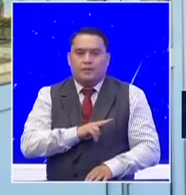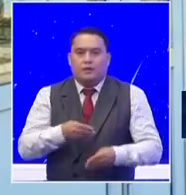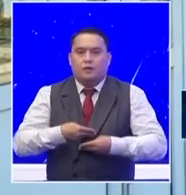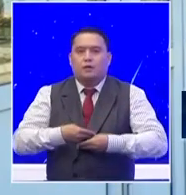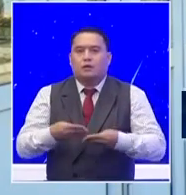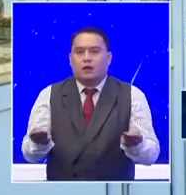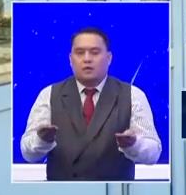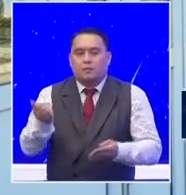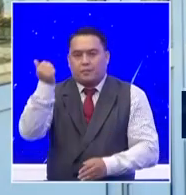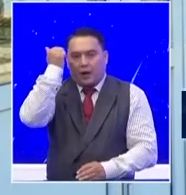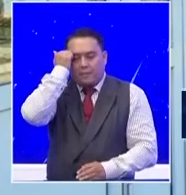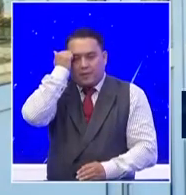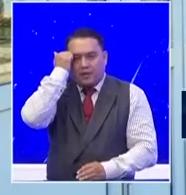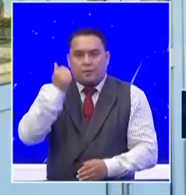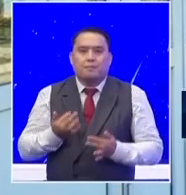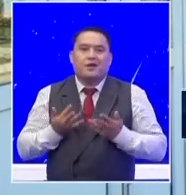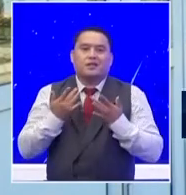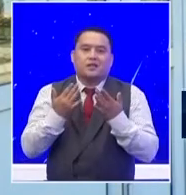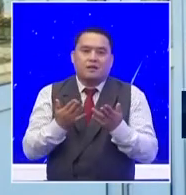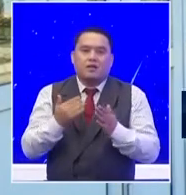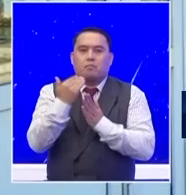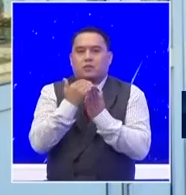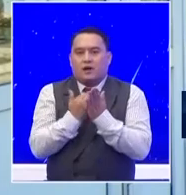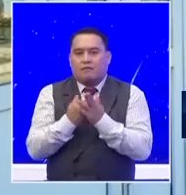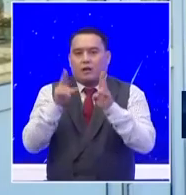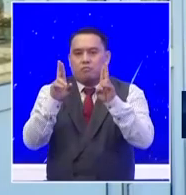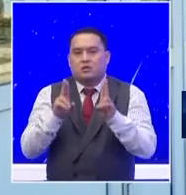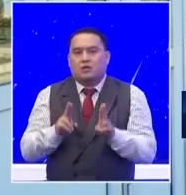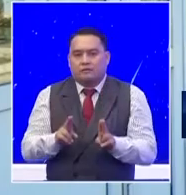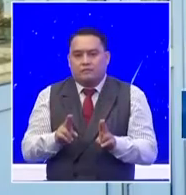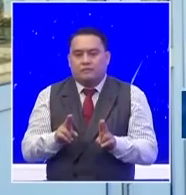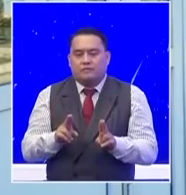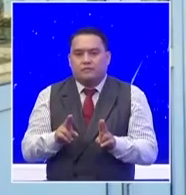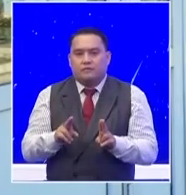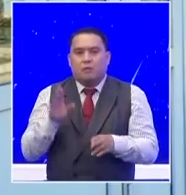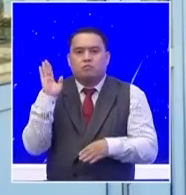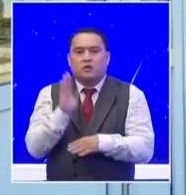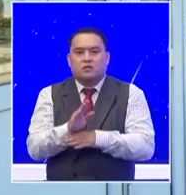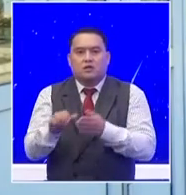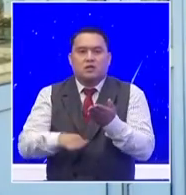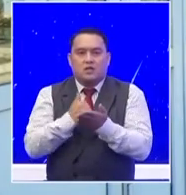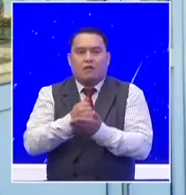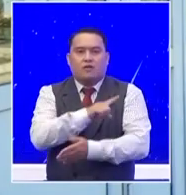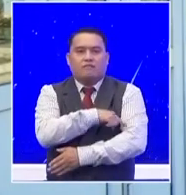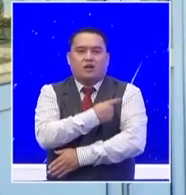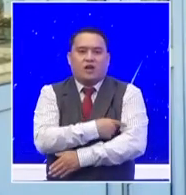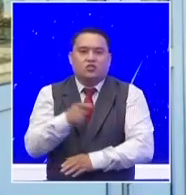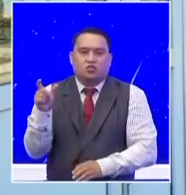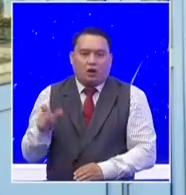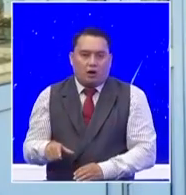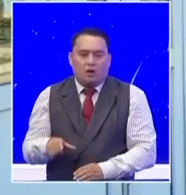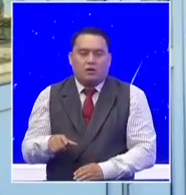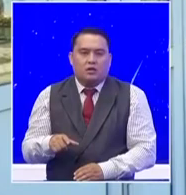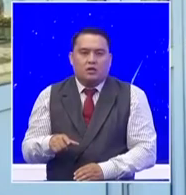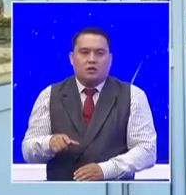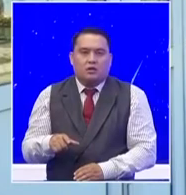раздавались памятки по этим по требованиям, которые по алгоритмам, которые были озвучены во всех постановлениях главного госсанврача республики и